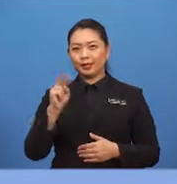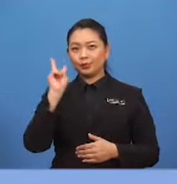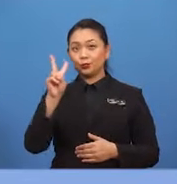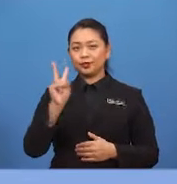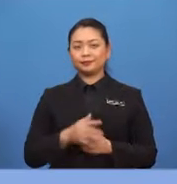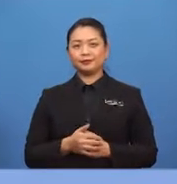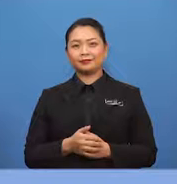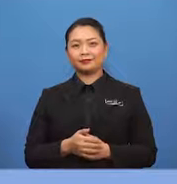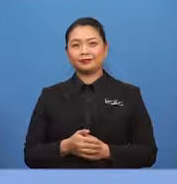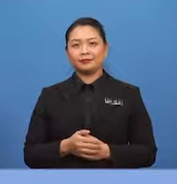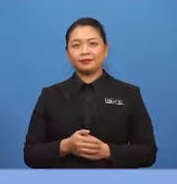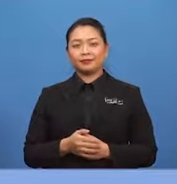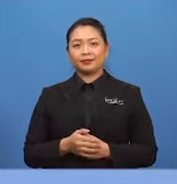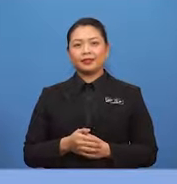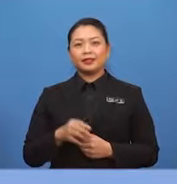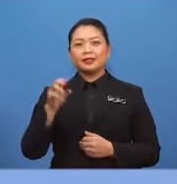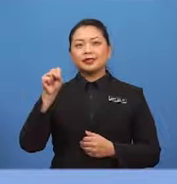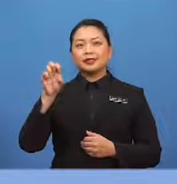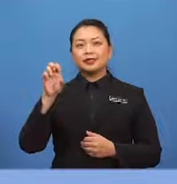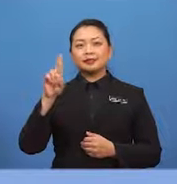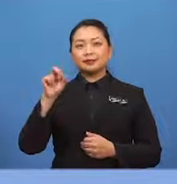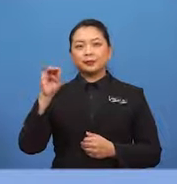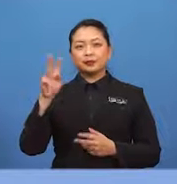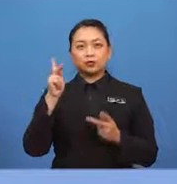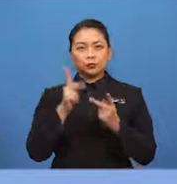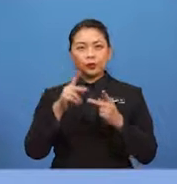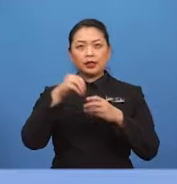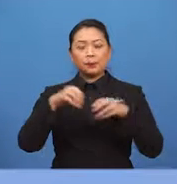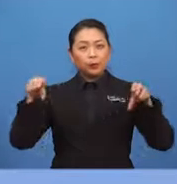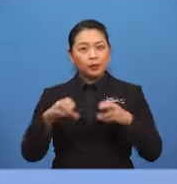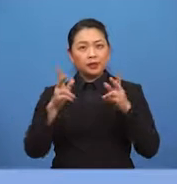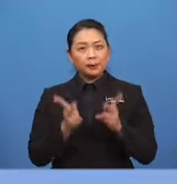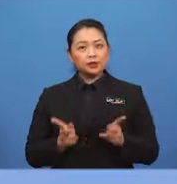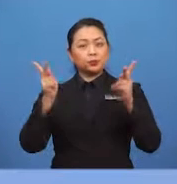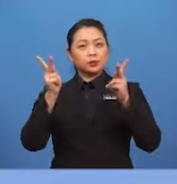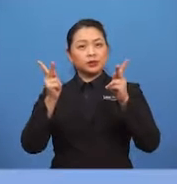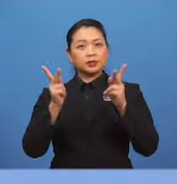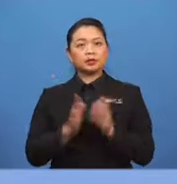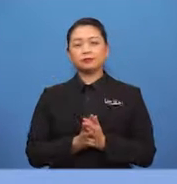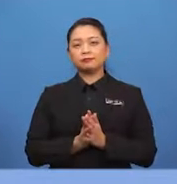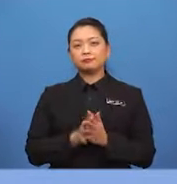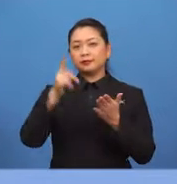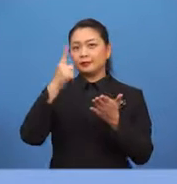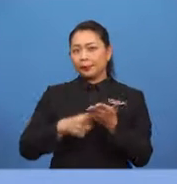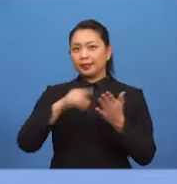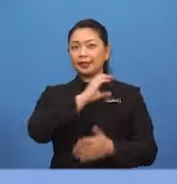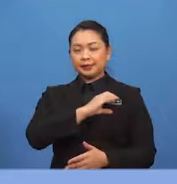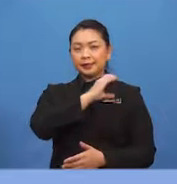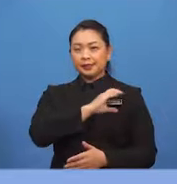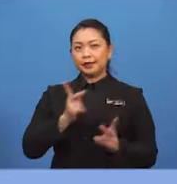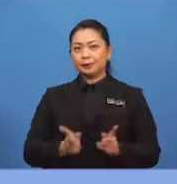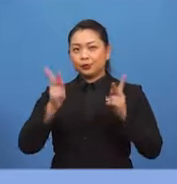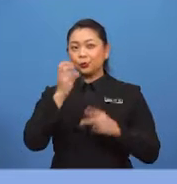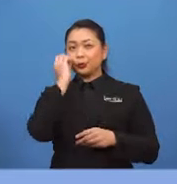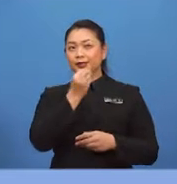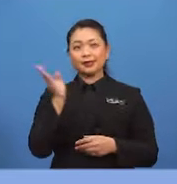kedua. Seramik sesuai dalam pembuatan pasu bunga. Apakah ciri pasu bunga